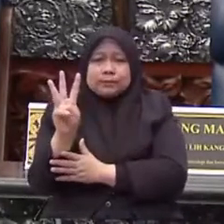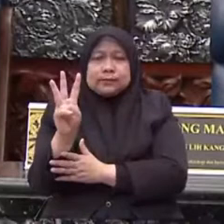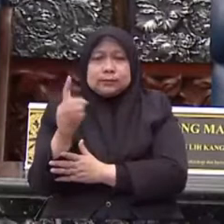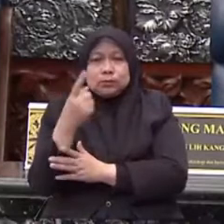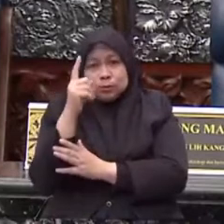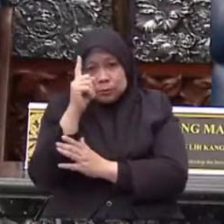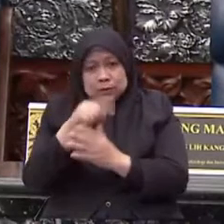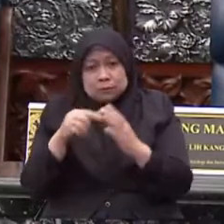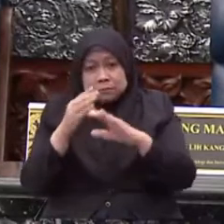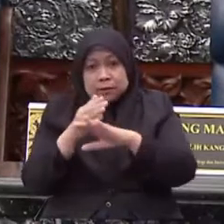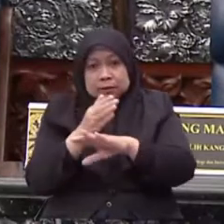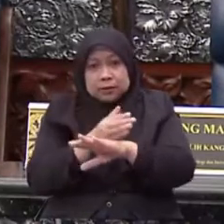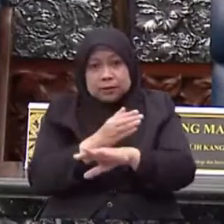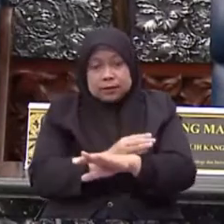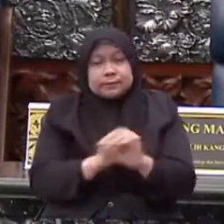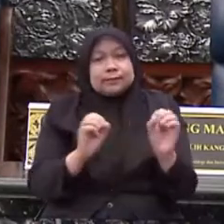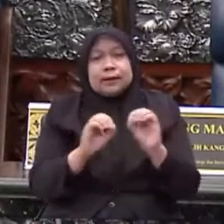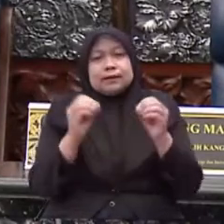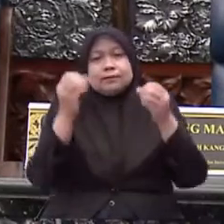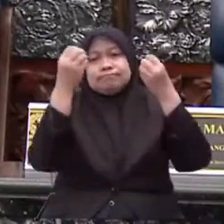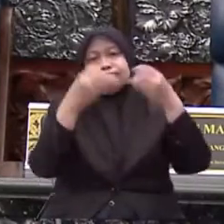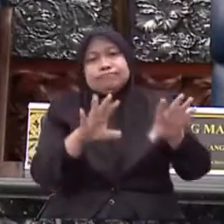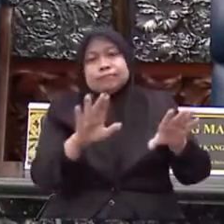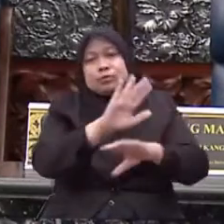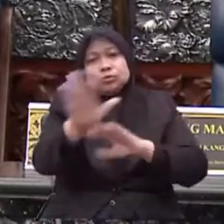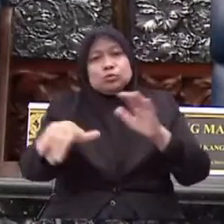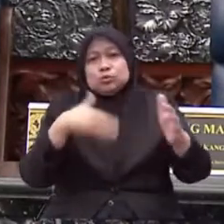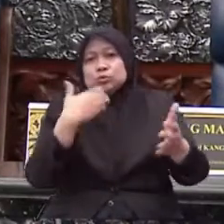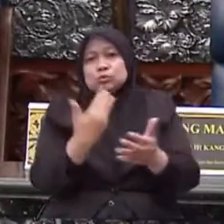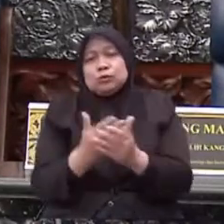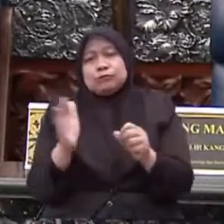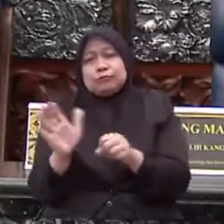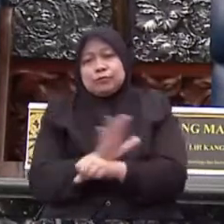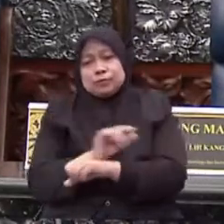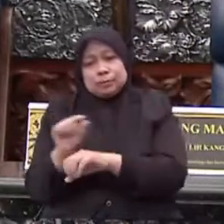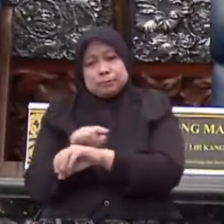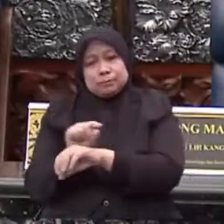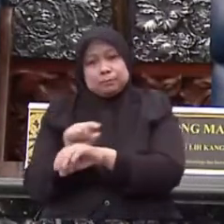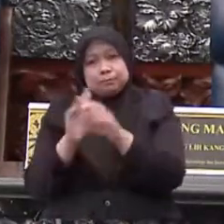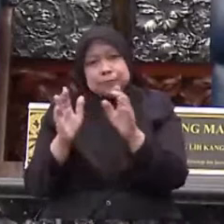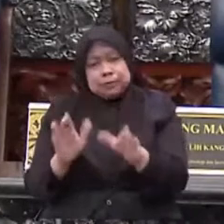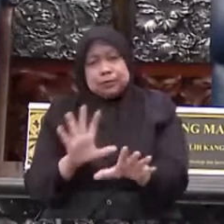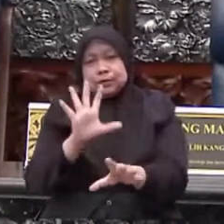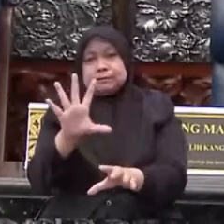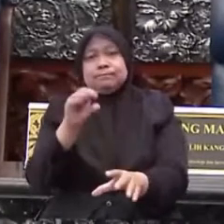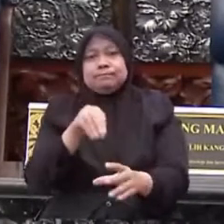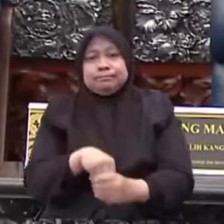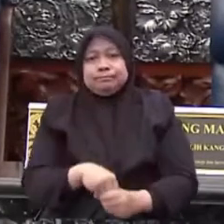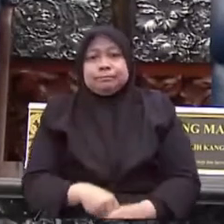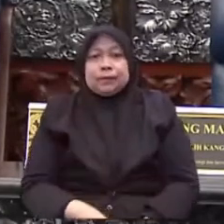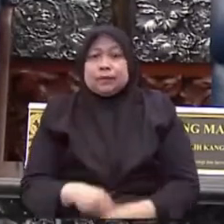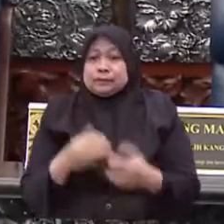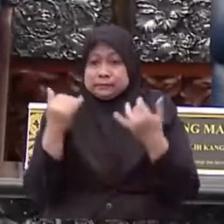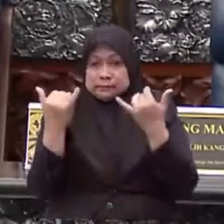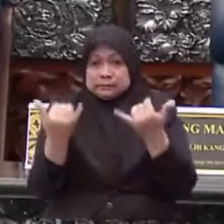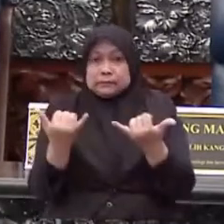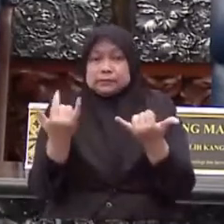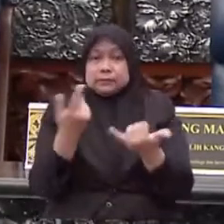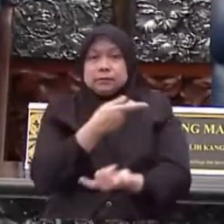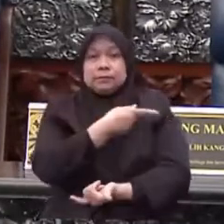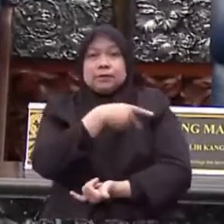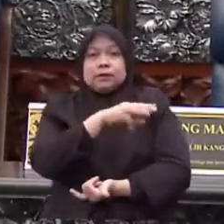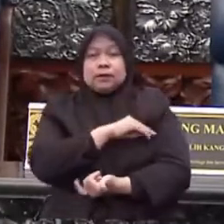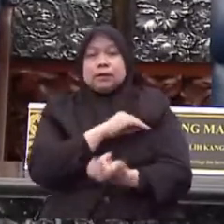Aga peningkatan sebenarnya tidak dilepaskan secara keseluruhannya kepada pengguna pengguna terlibat buat masa ini